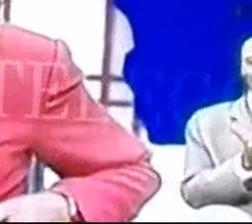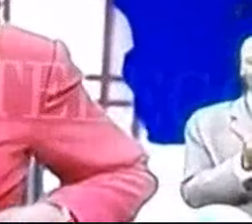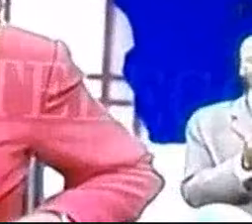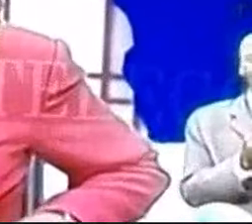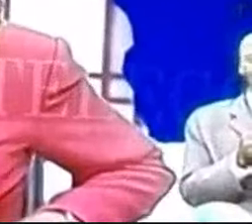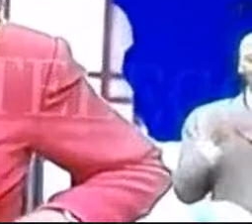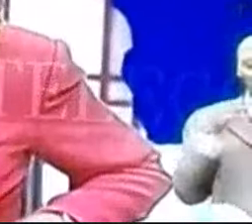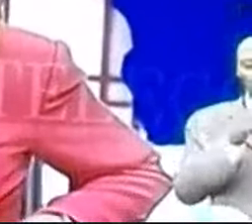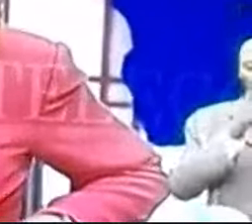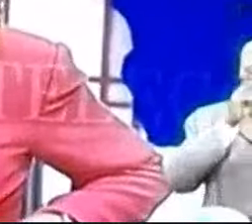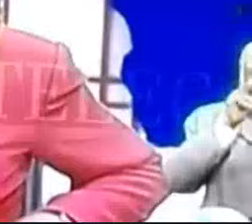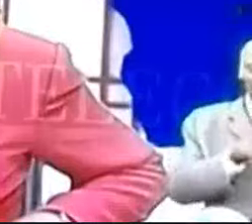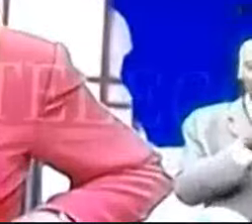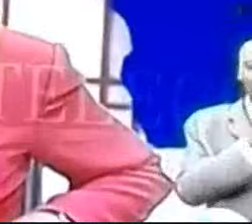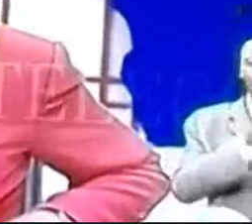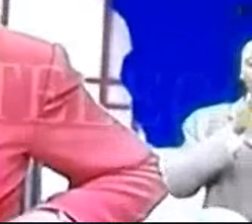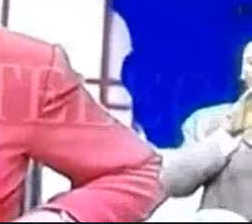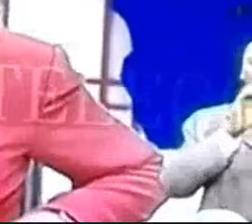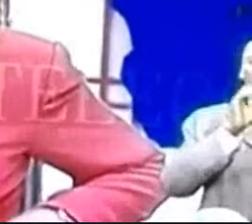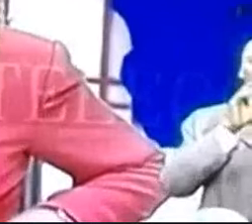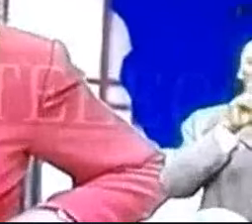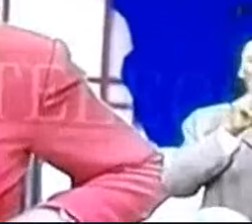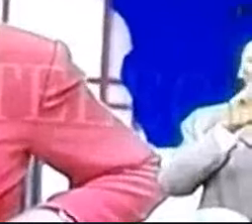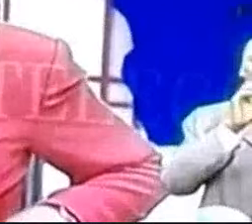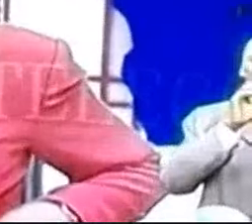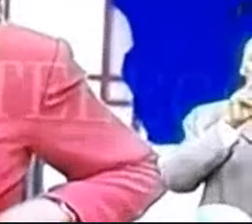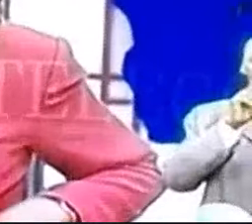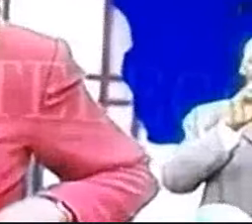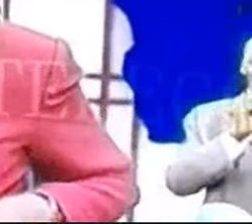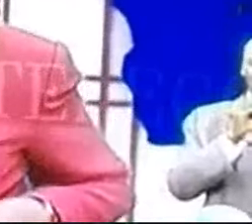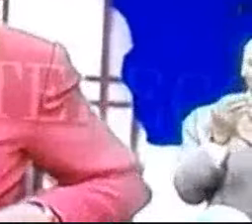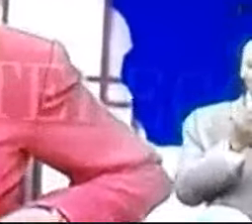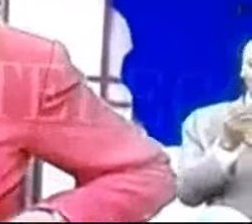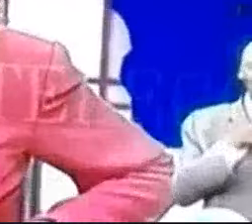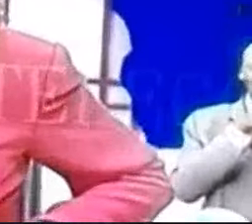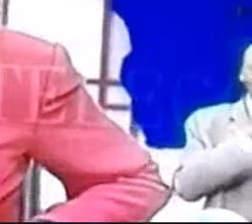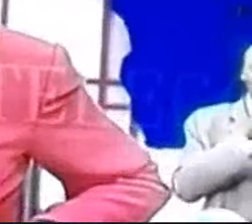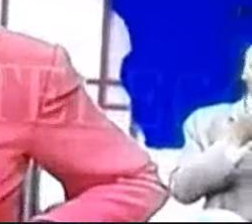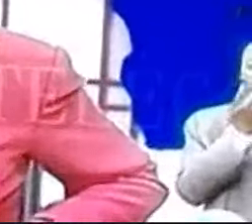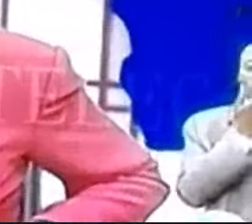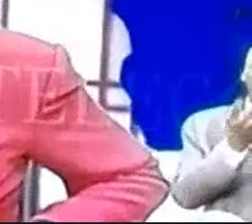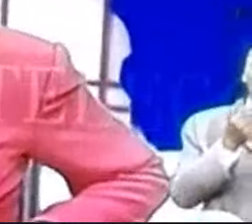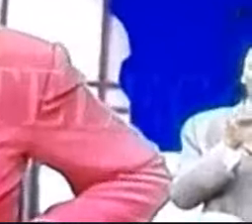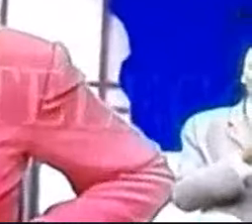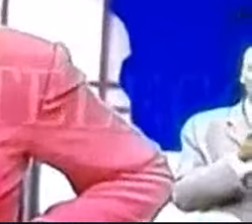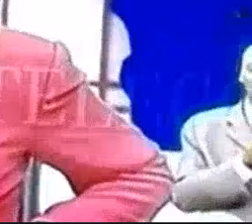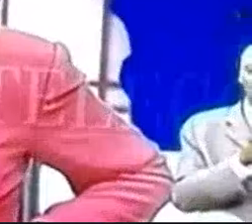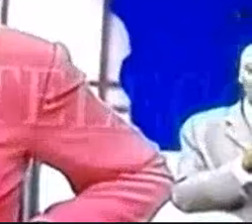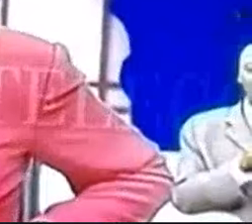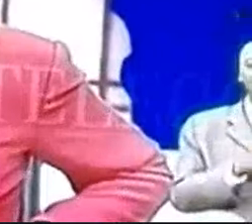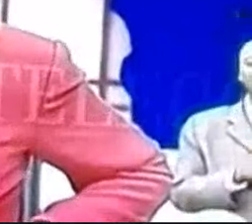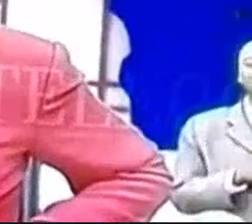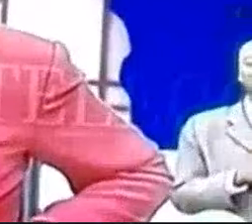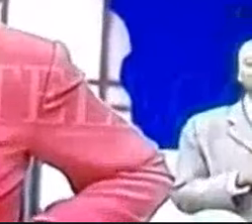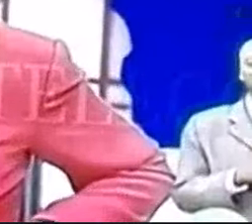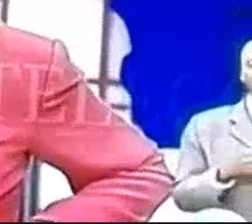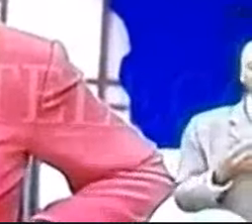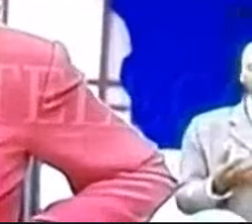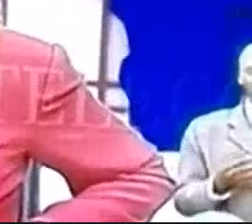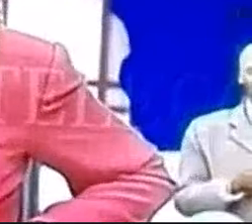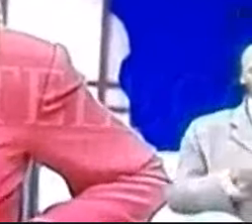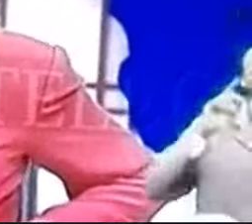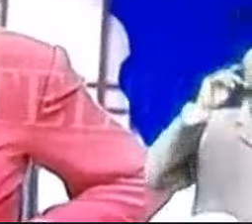risque d'être considéré comme un complice de faits graves mis à charge de ces blâmes. En tout état de